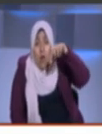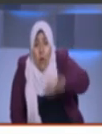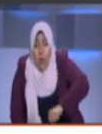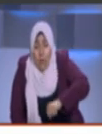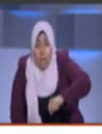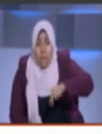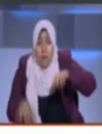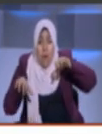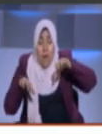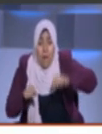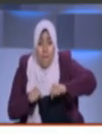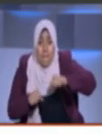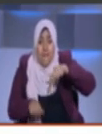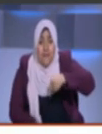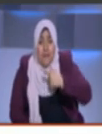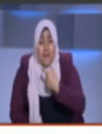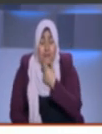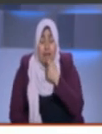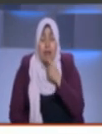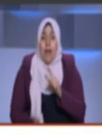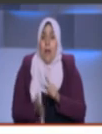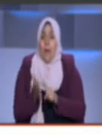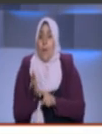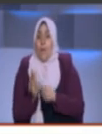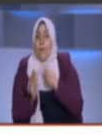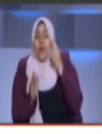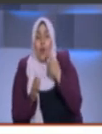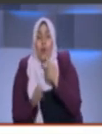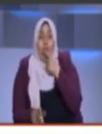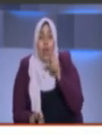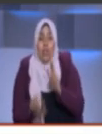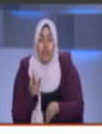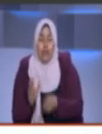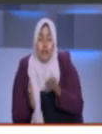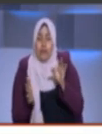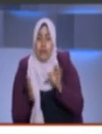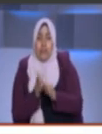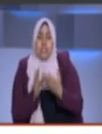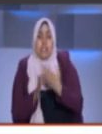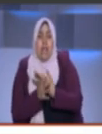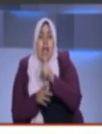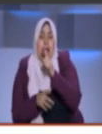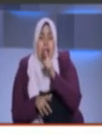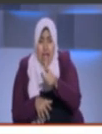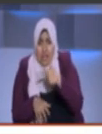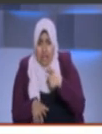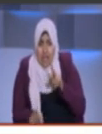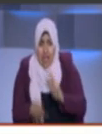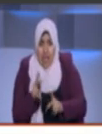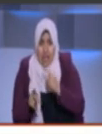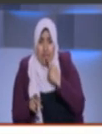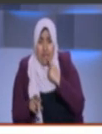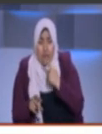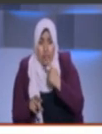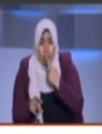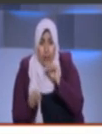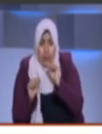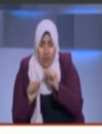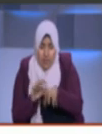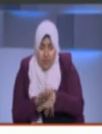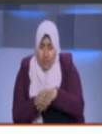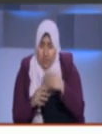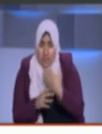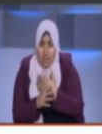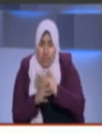إليزابيث الثانية، وهي التي أصدرت قراراتها بعدم الاحتفال هذا العام نظرا لما تواجهه البلاد وبريطانيا